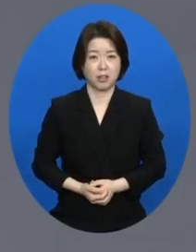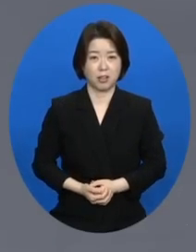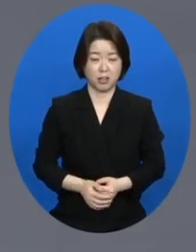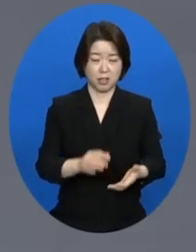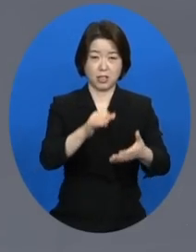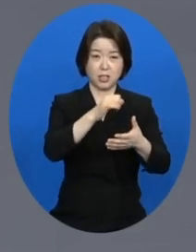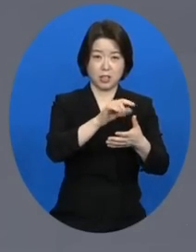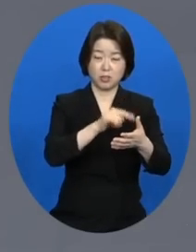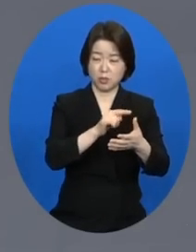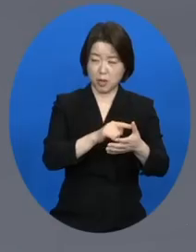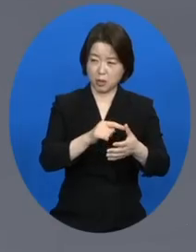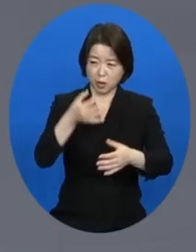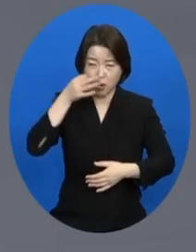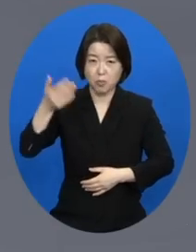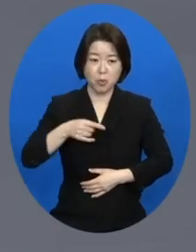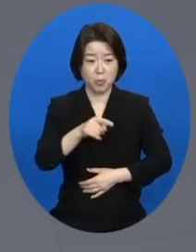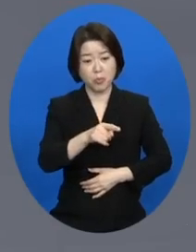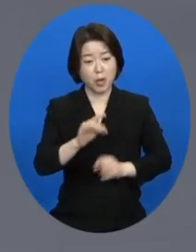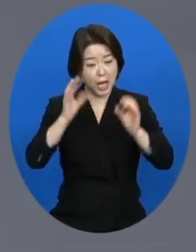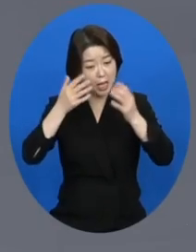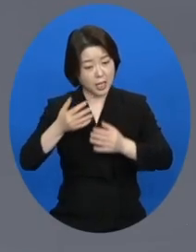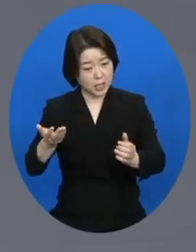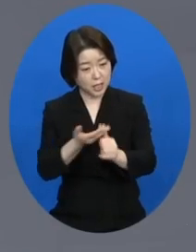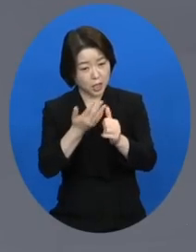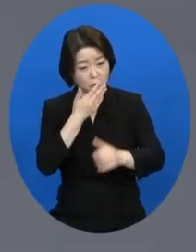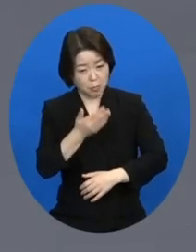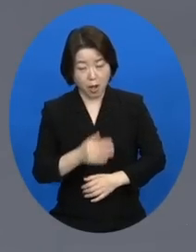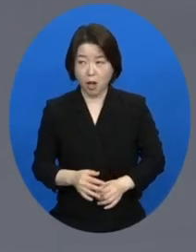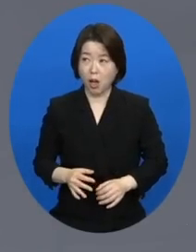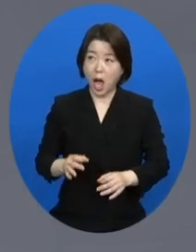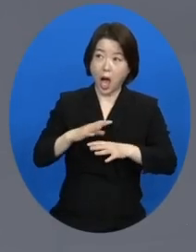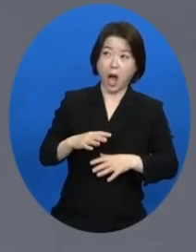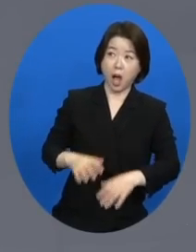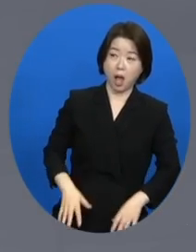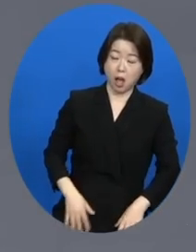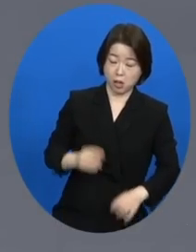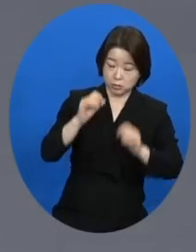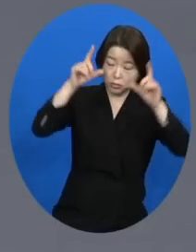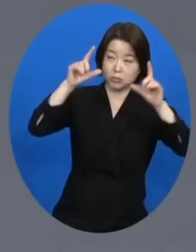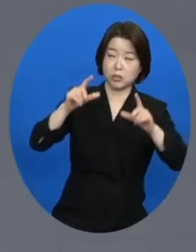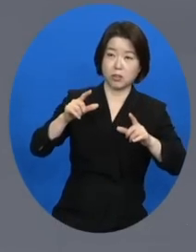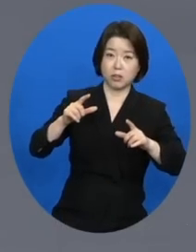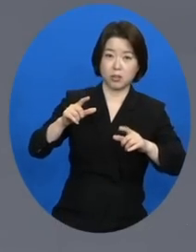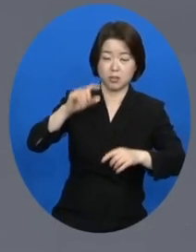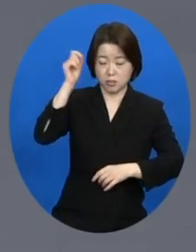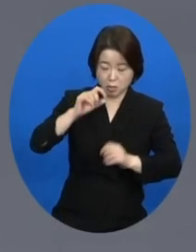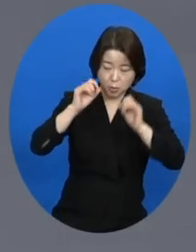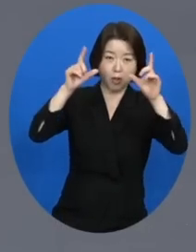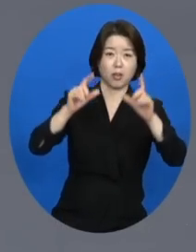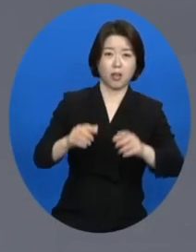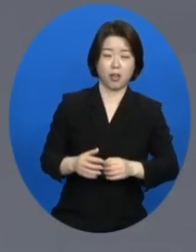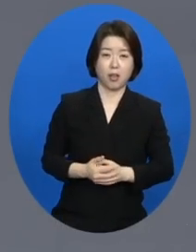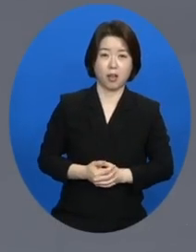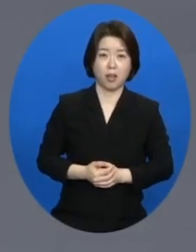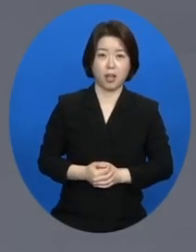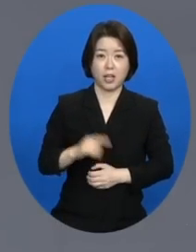아픈 아이를 보여주시면서 이 아이를 키울 수 있냐라고 해서 좀 너무나 깜짝 놀라서 잠에서 새벽에 깼습니다. 새벽에 깼던 그 장면도 생각이